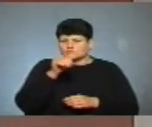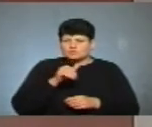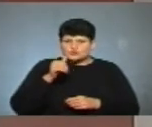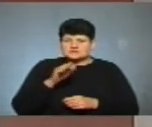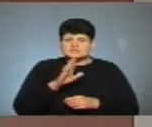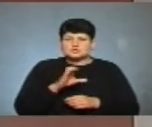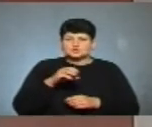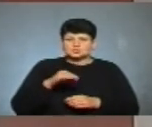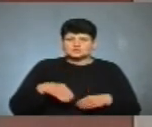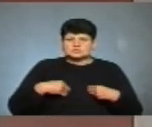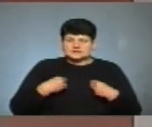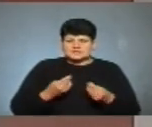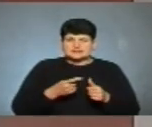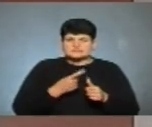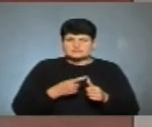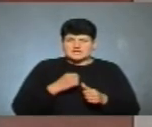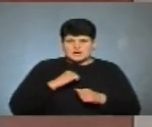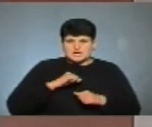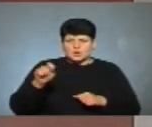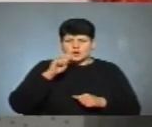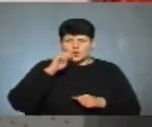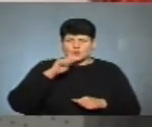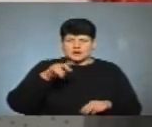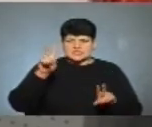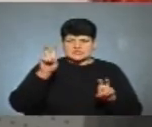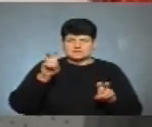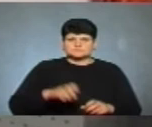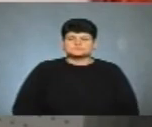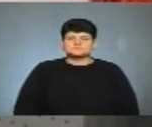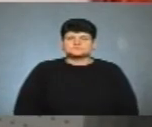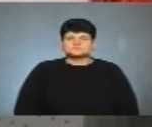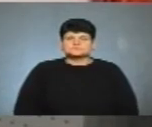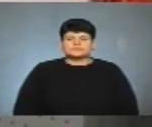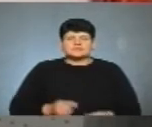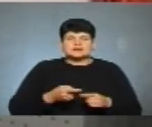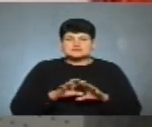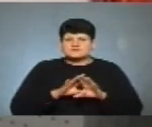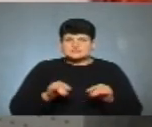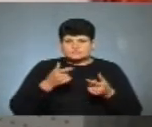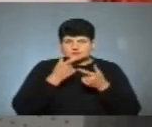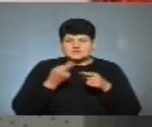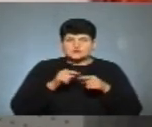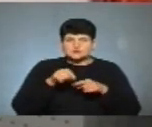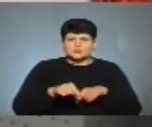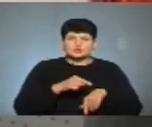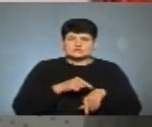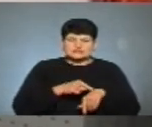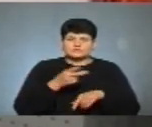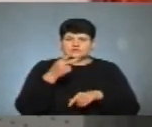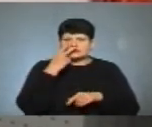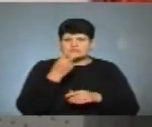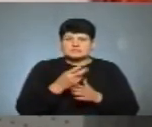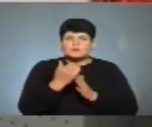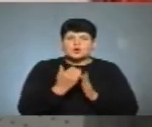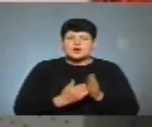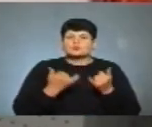Стусу посмертно присвоїли звання Героя України. Це вся інформація на цю годину. Нагадаю, ви дивилися